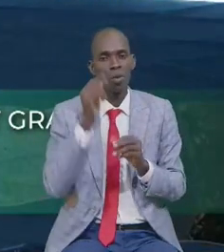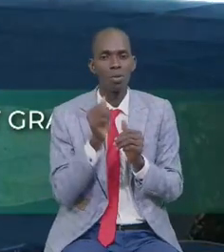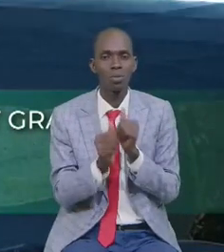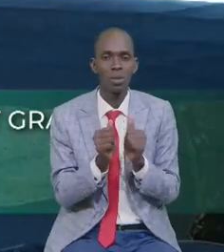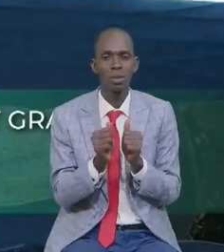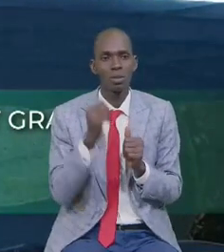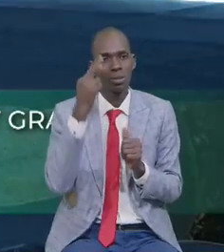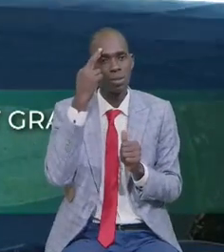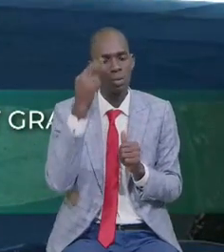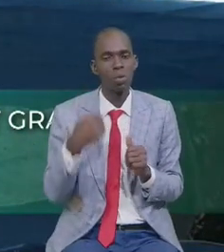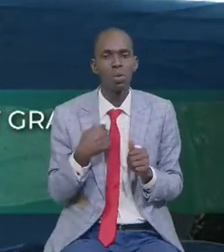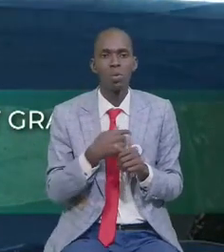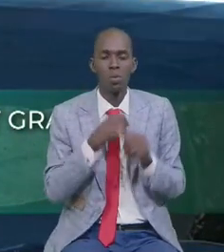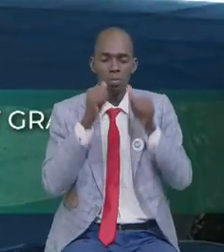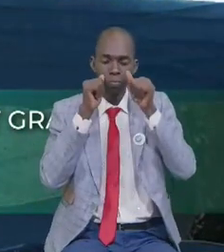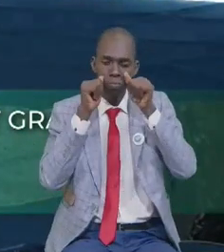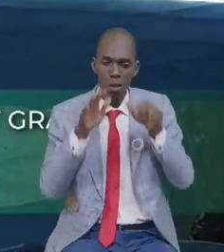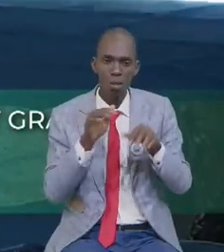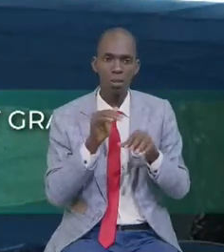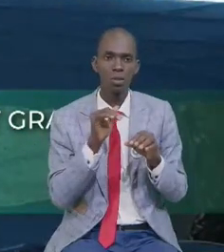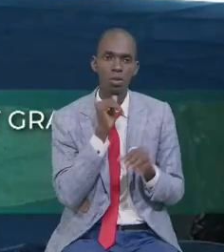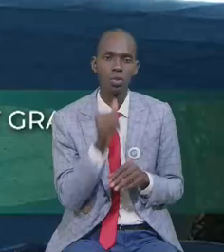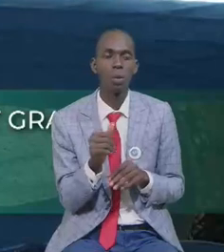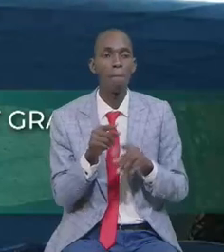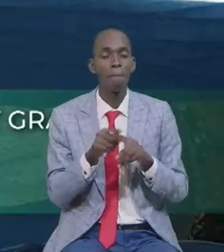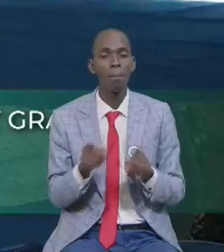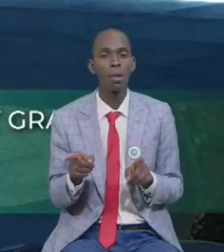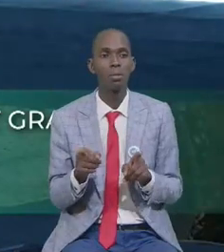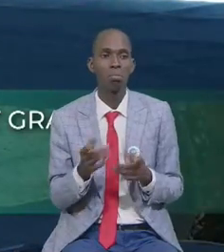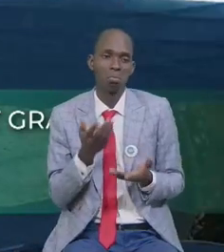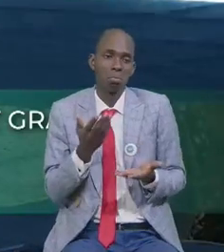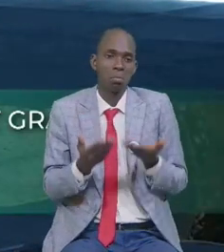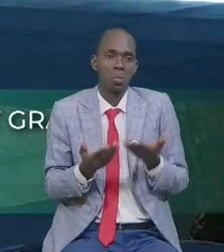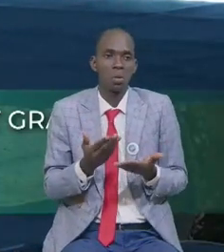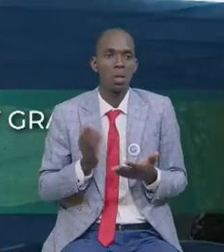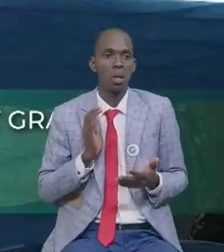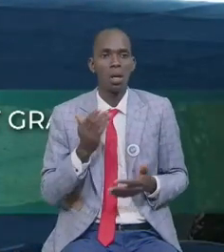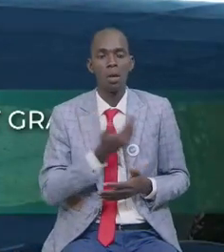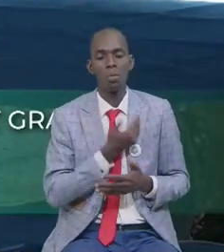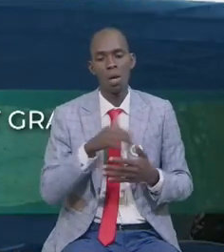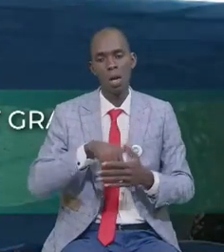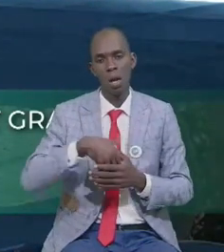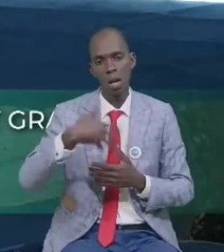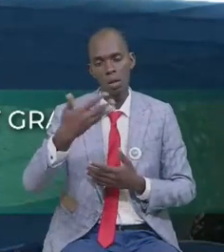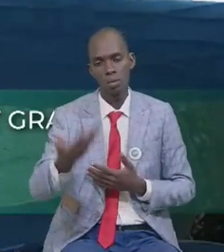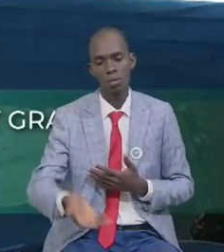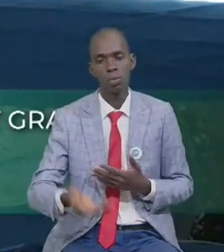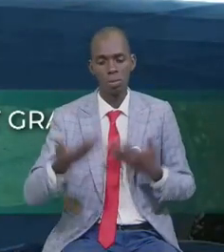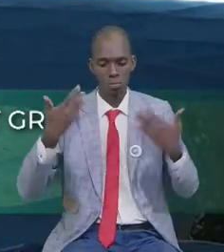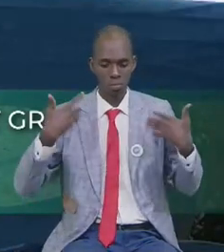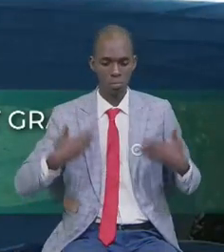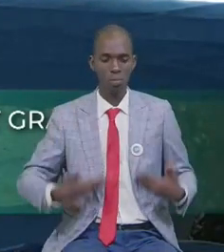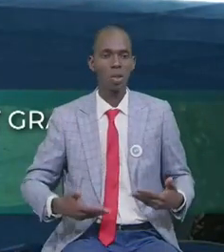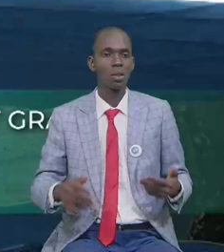multipliant fasse abonder à la gloire de Dieu les actions de grâce d'un plus grand nombre. Verset 16. C'est pourquoi nous ne perdons pas courage. Alors même lorsque notre